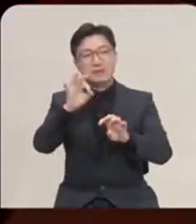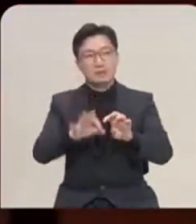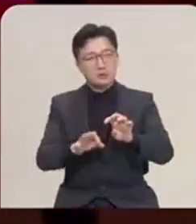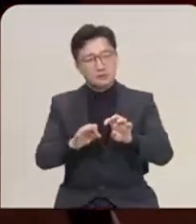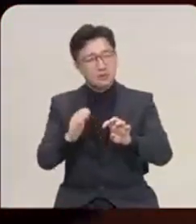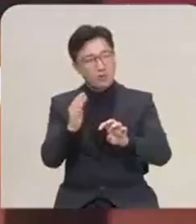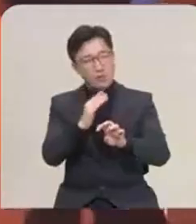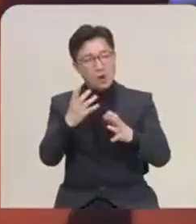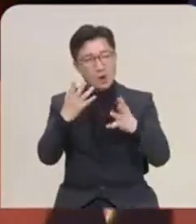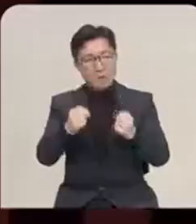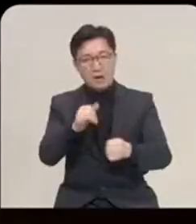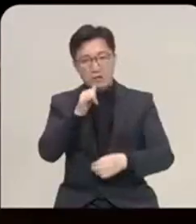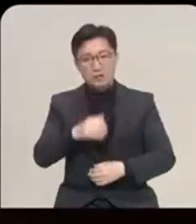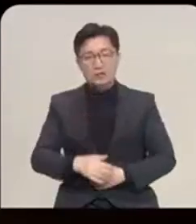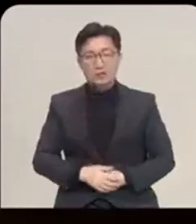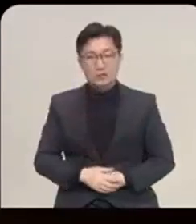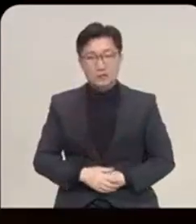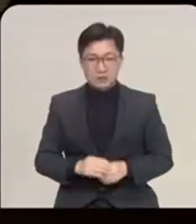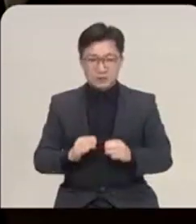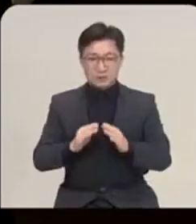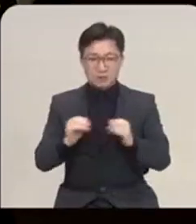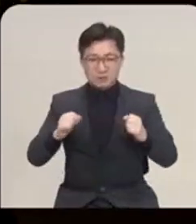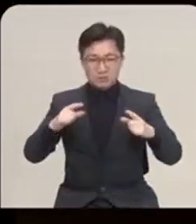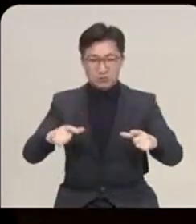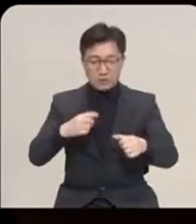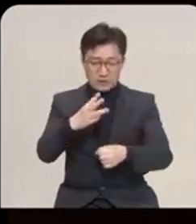웃도는 상황 전국만해백일장